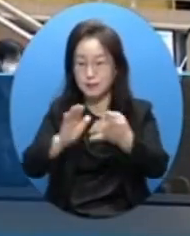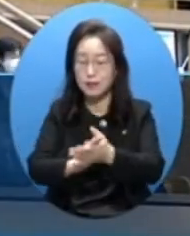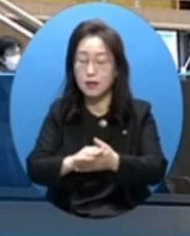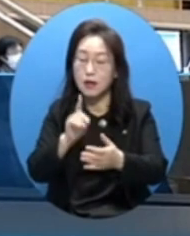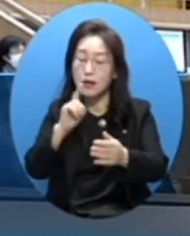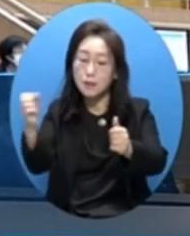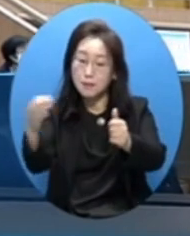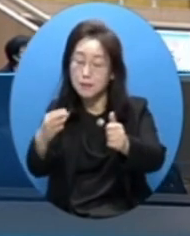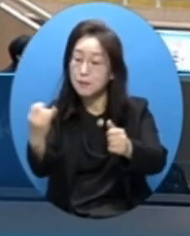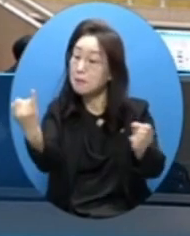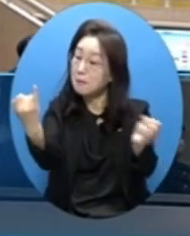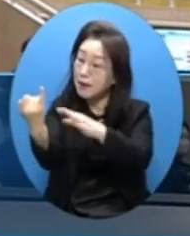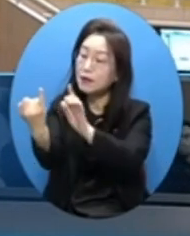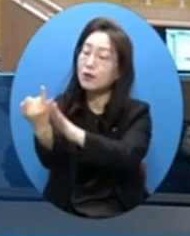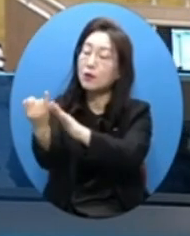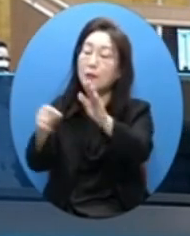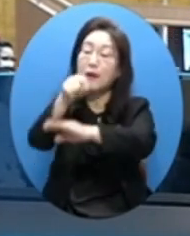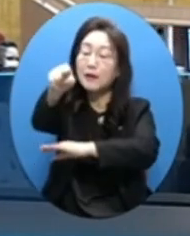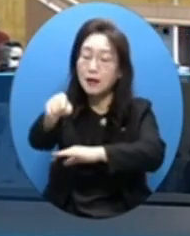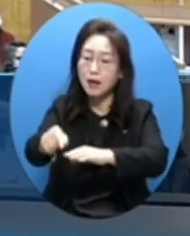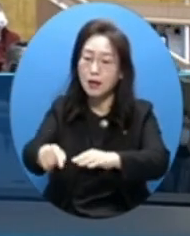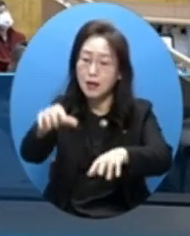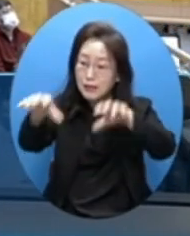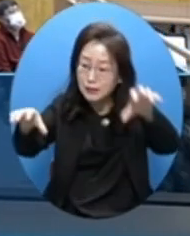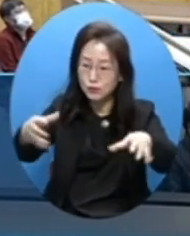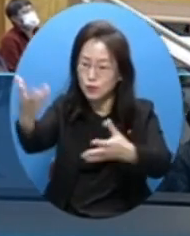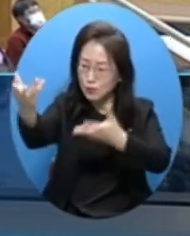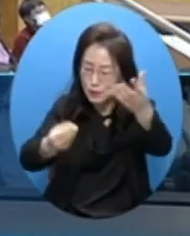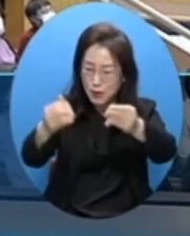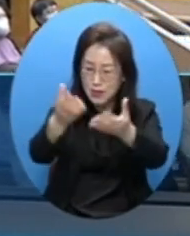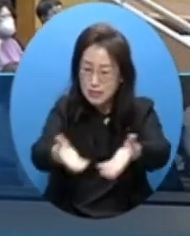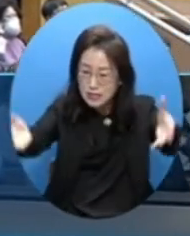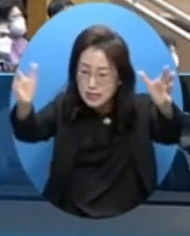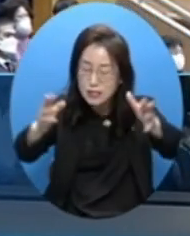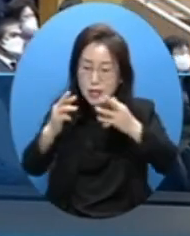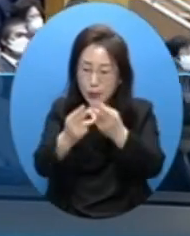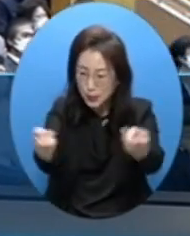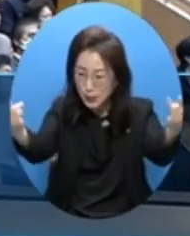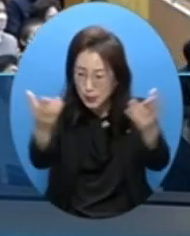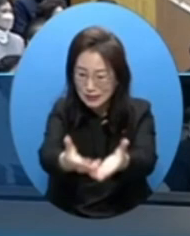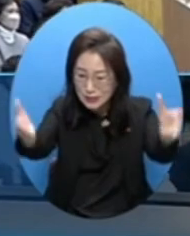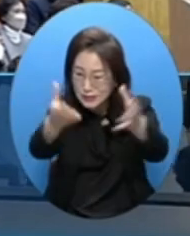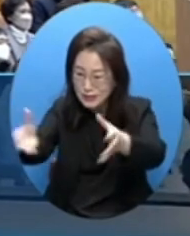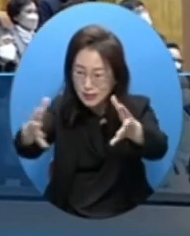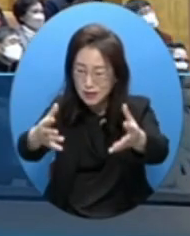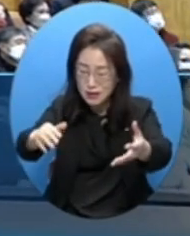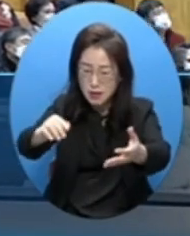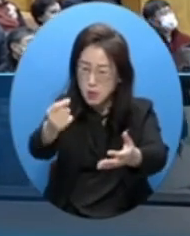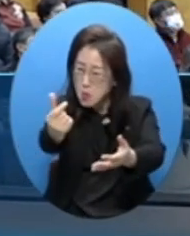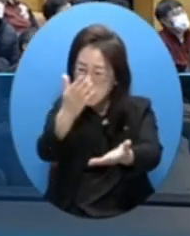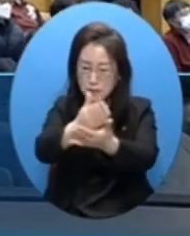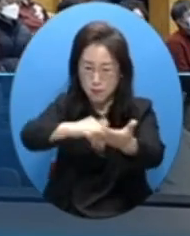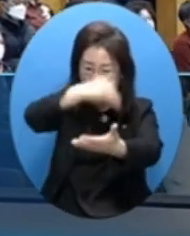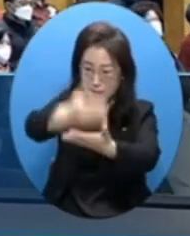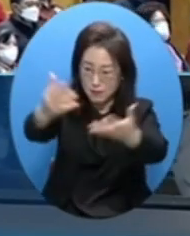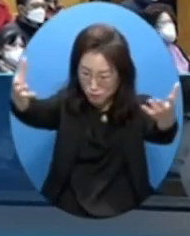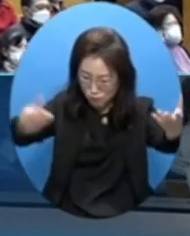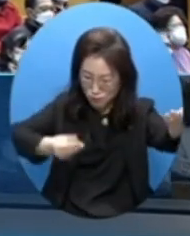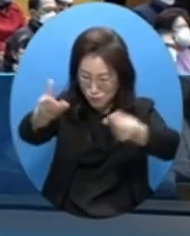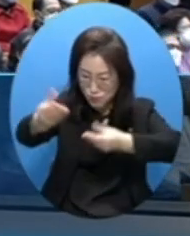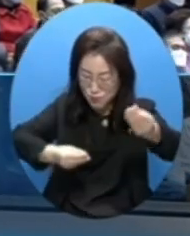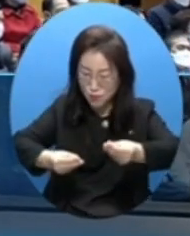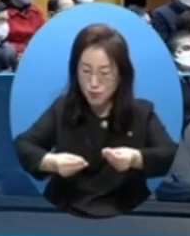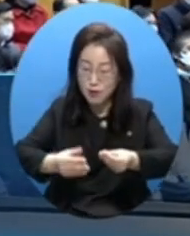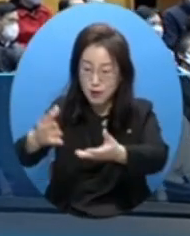너는 밖에 나가서 모든 이웃에게 그릇을 빌리라. 빈 그릇을 빌리되 조금 빌리지 말고 너는 내 두 아들과 함께 들어가서 문을